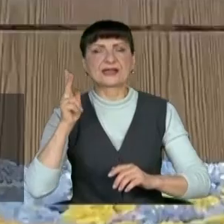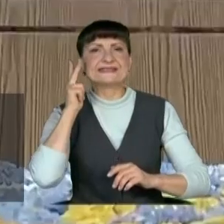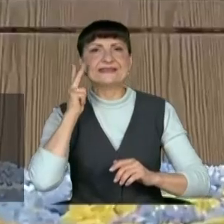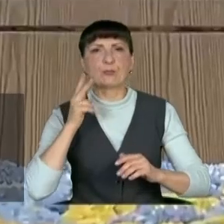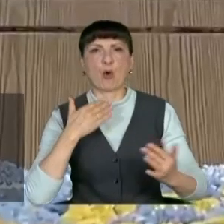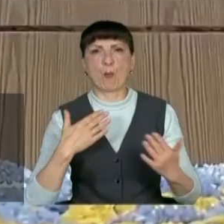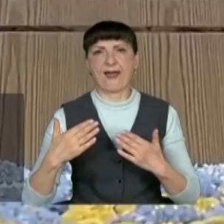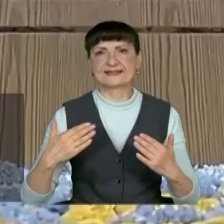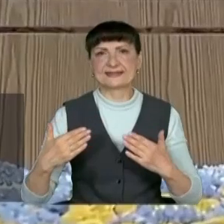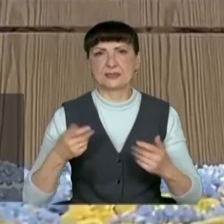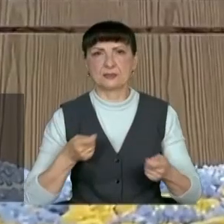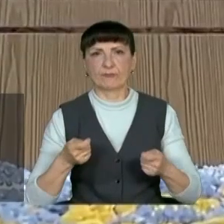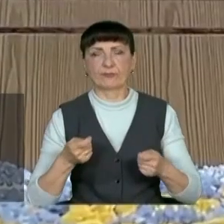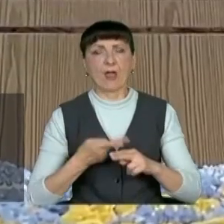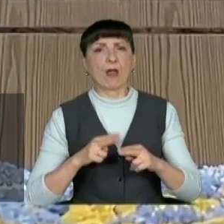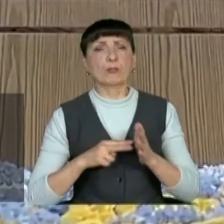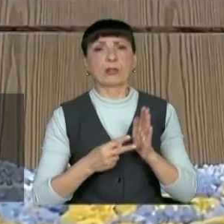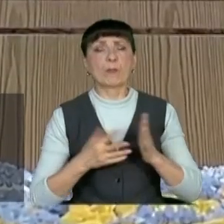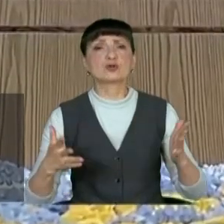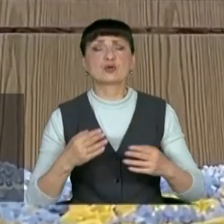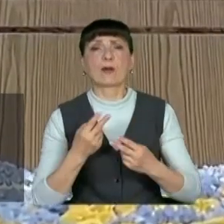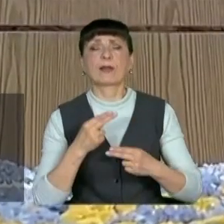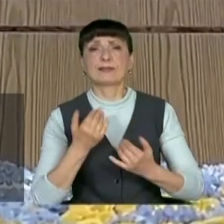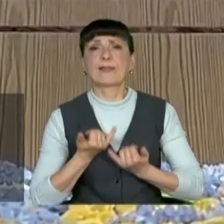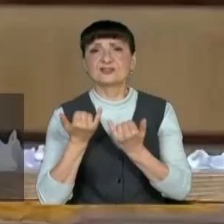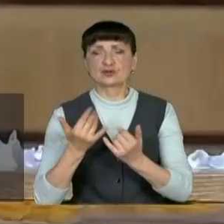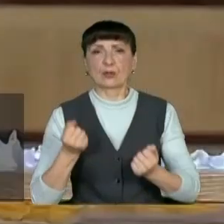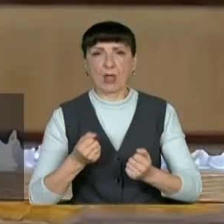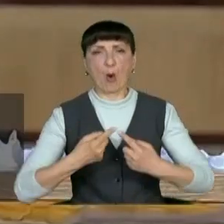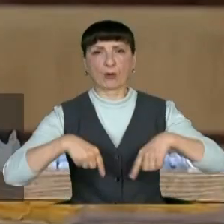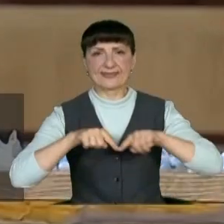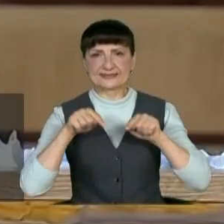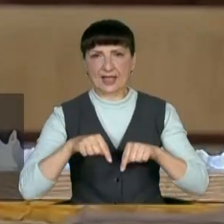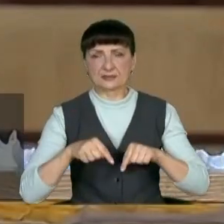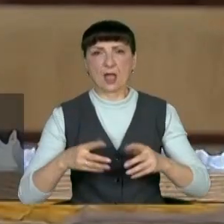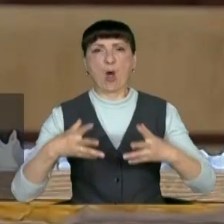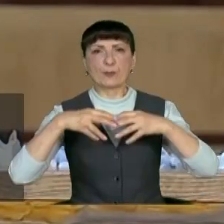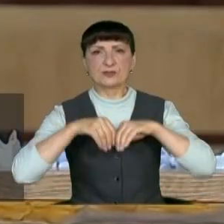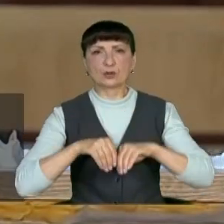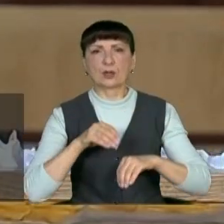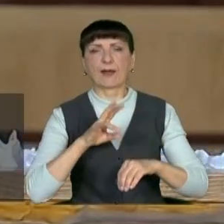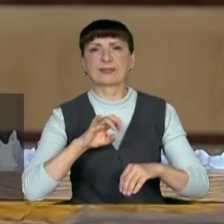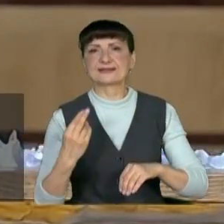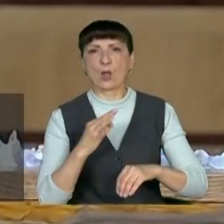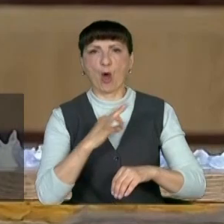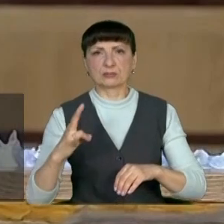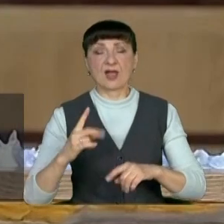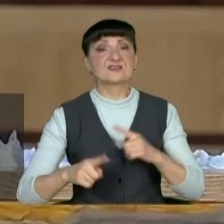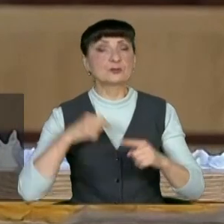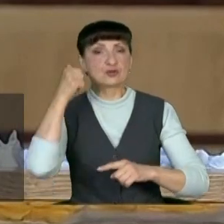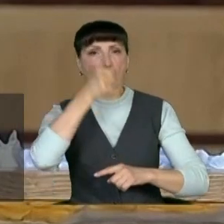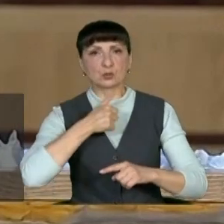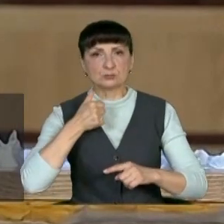дипломатии. В этом плане большая надежда возлагается на Организацию Объединенных Наций, которая в следующем